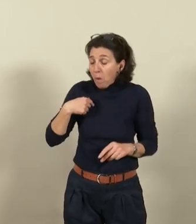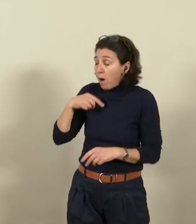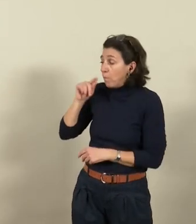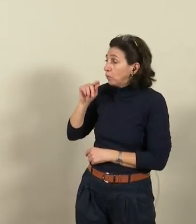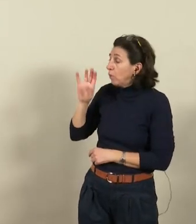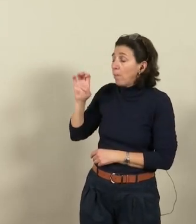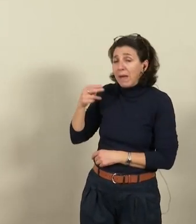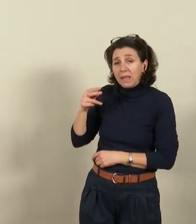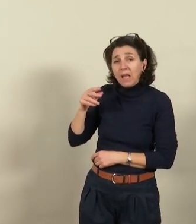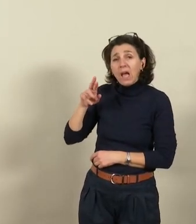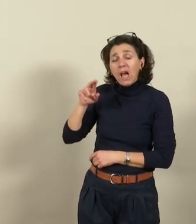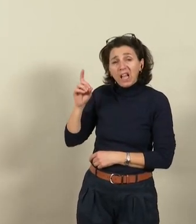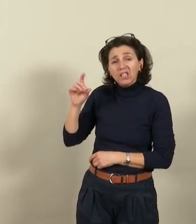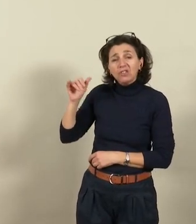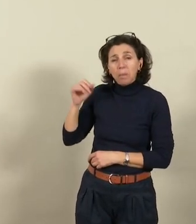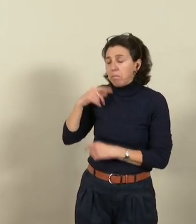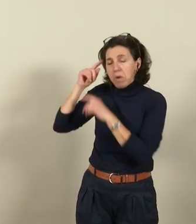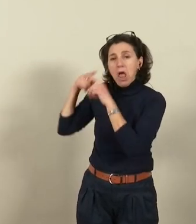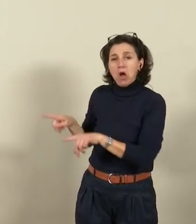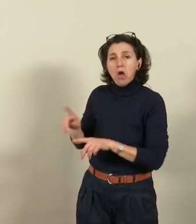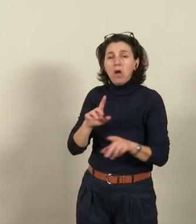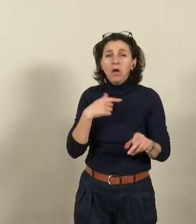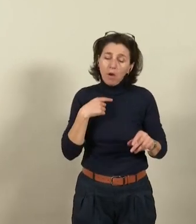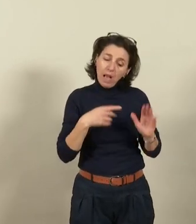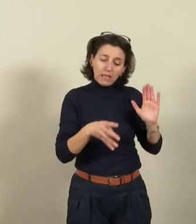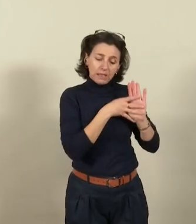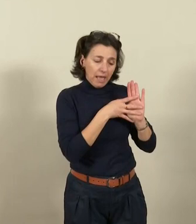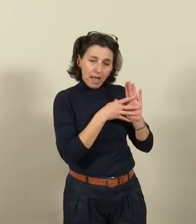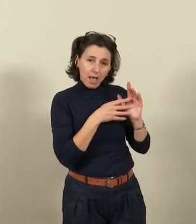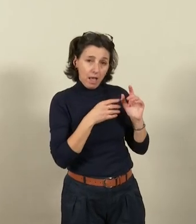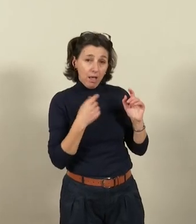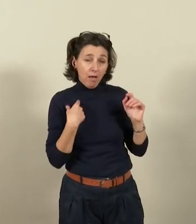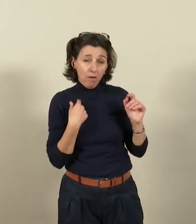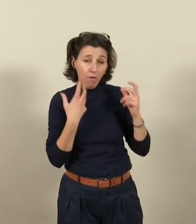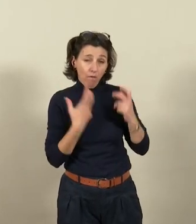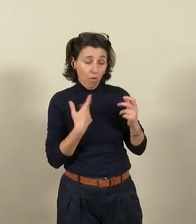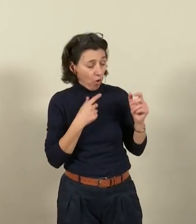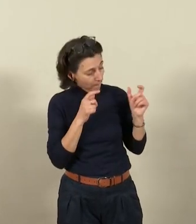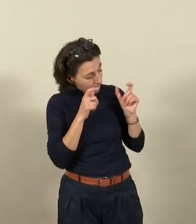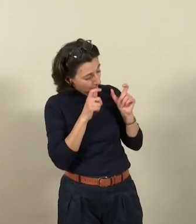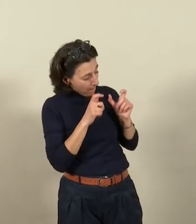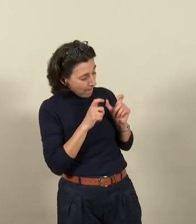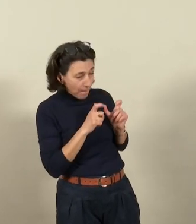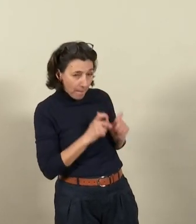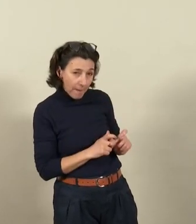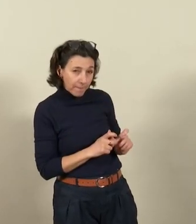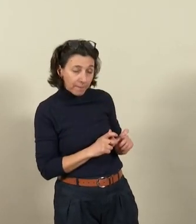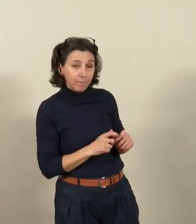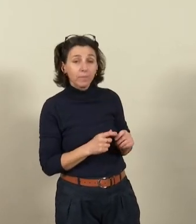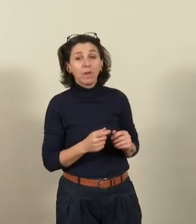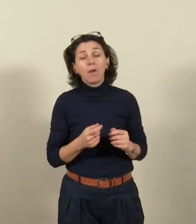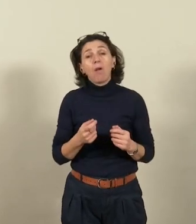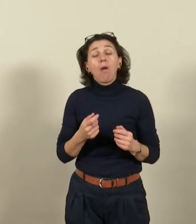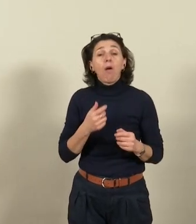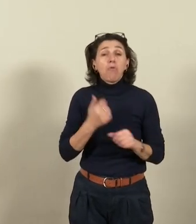contraire veiller à la à la bonne exécution de ces critères souvent on reconduit des subventions